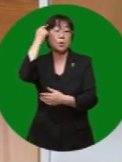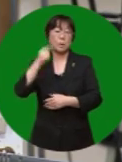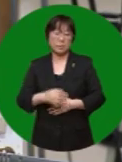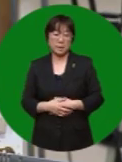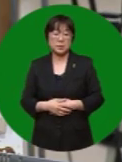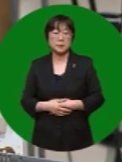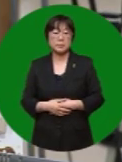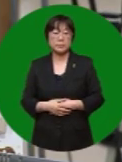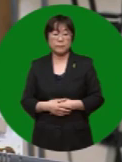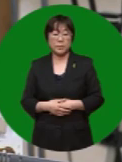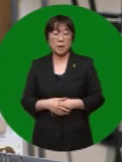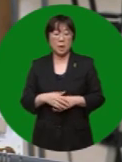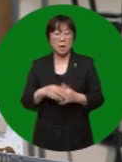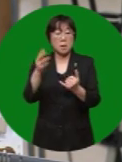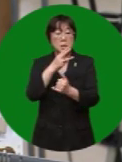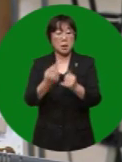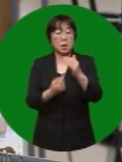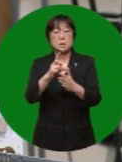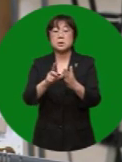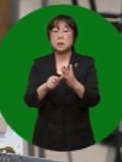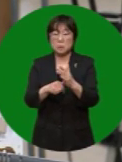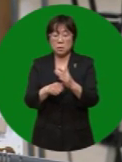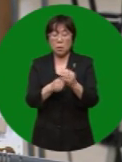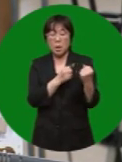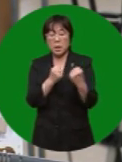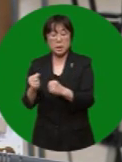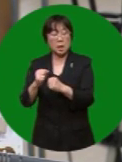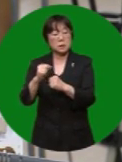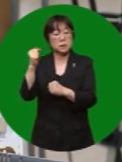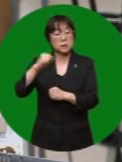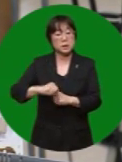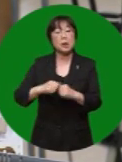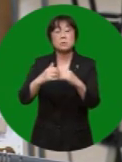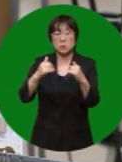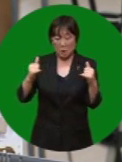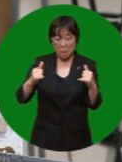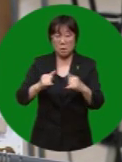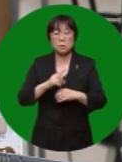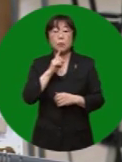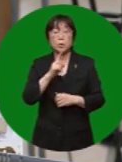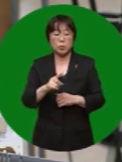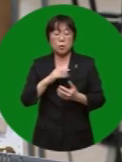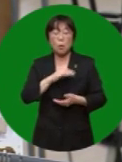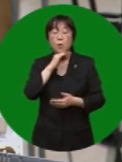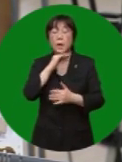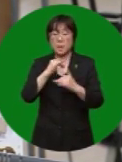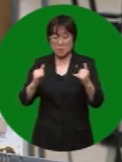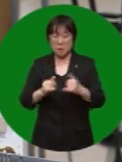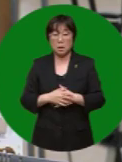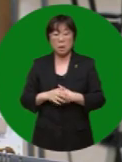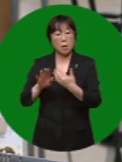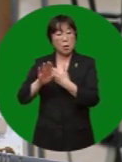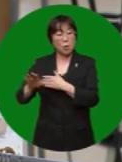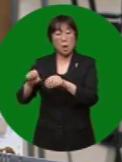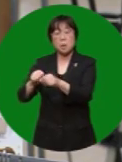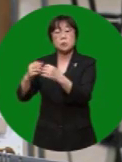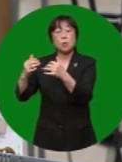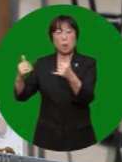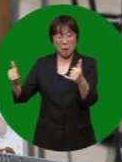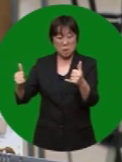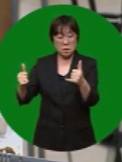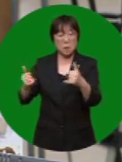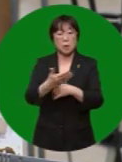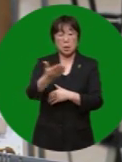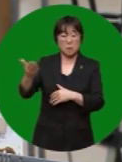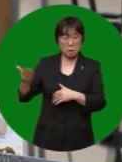。 災害発災時の避難弱者、いわゆる避難弱者といわれる高齢者、その他障害者という方